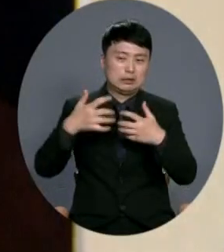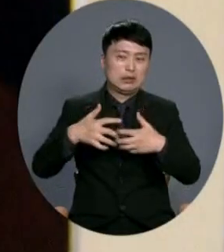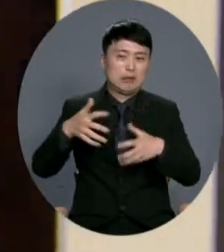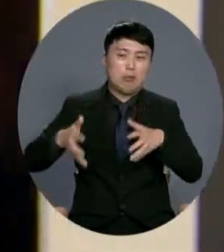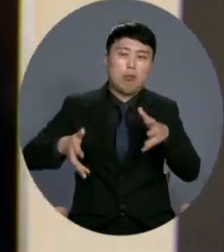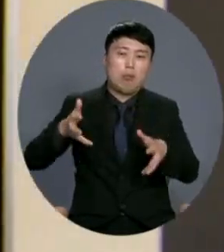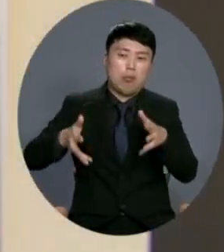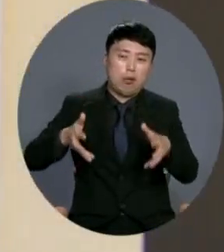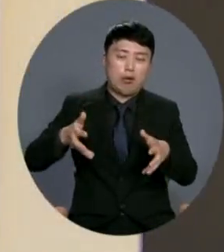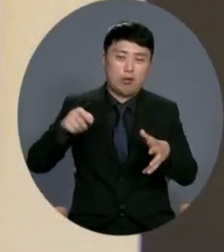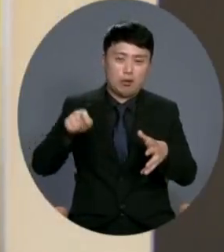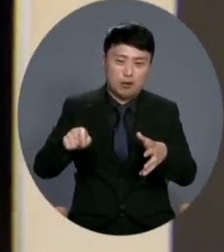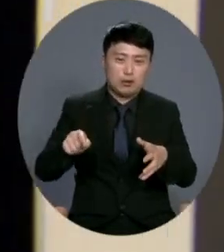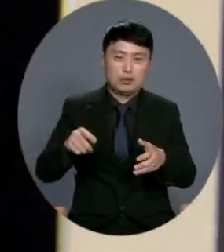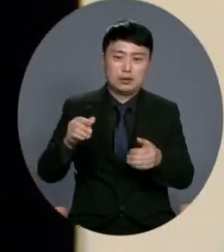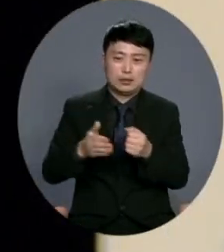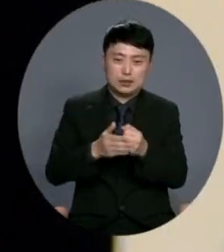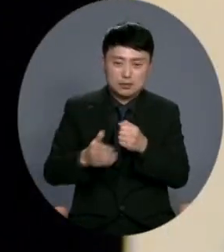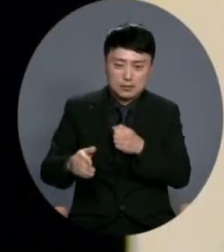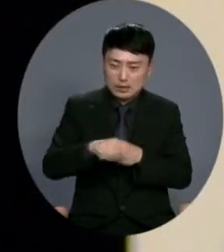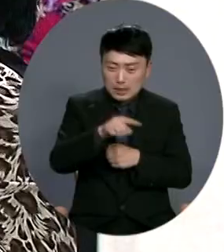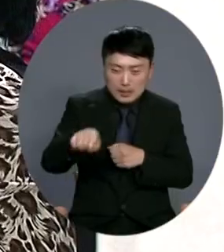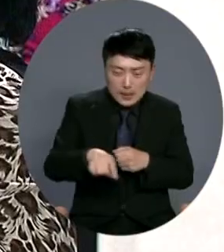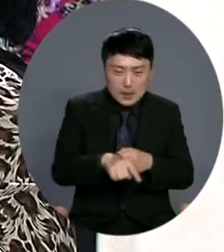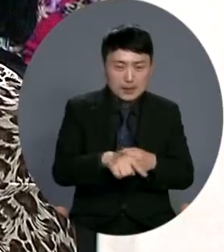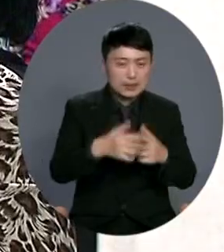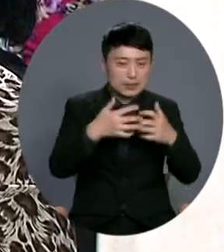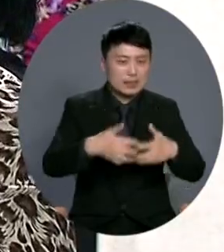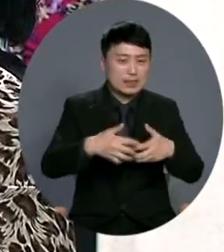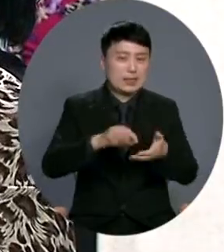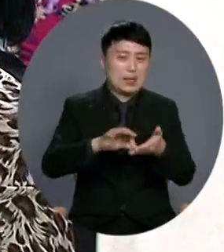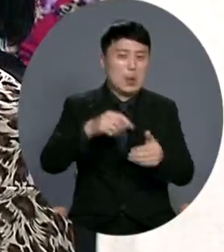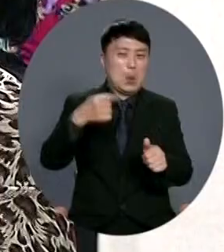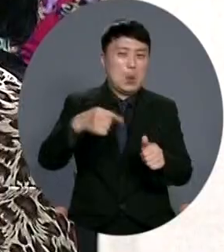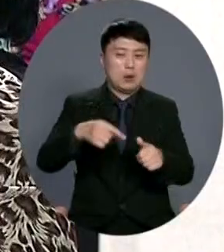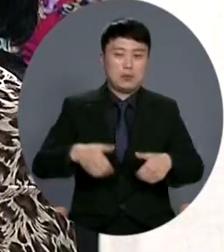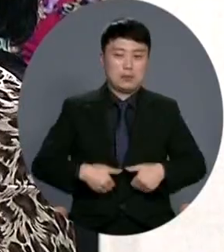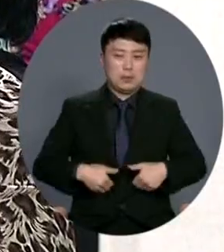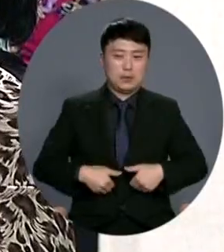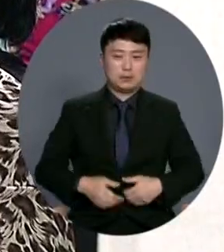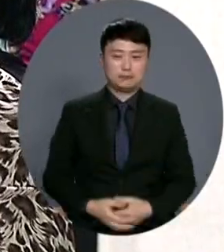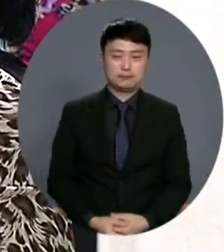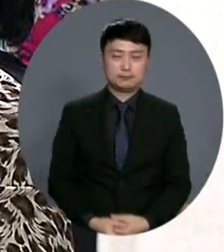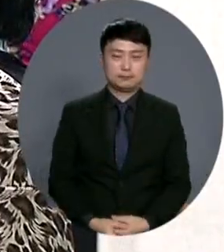디지털 문해 교육이 시급한 이유입니다. MBC 뉴스 이정희입니다.